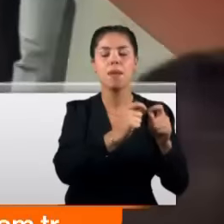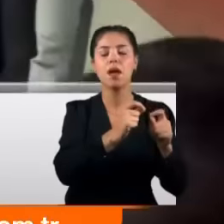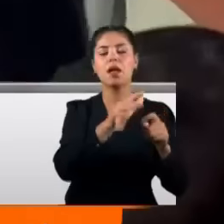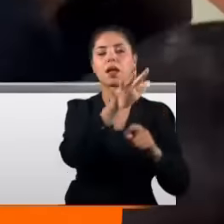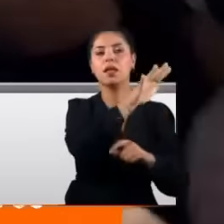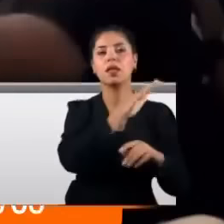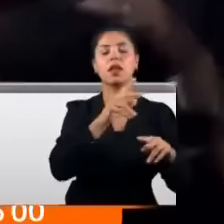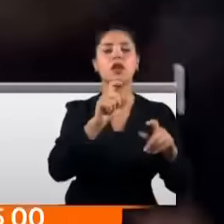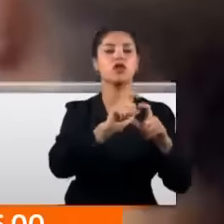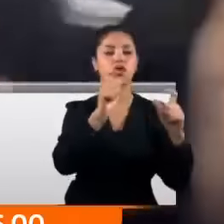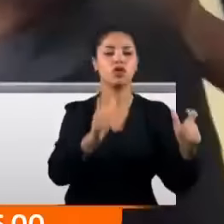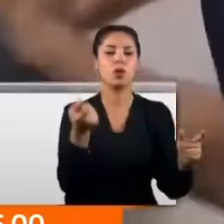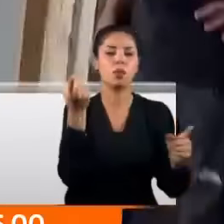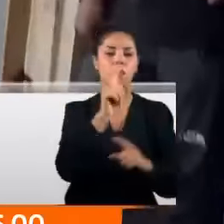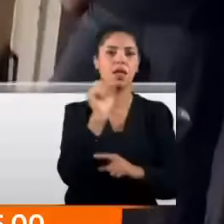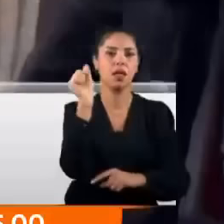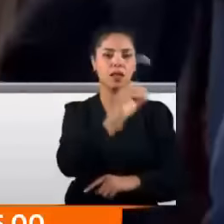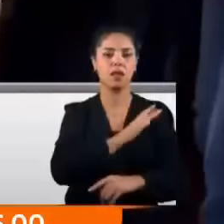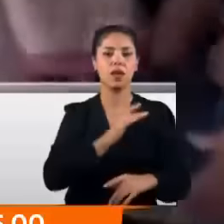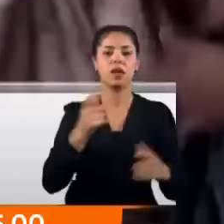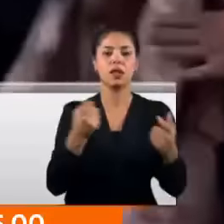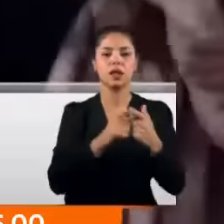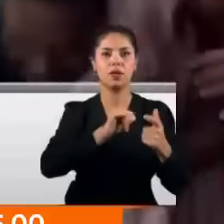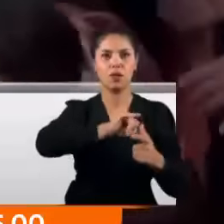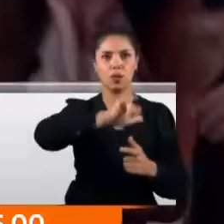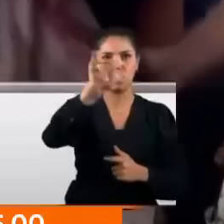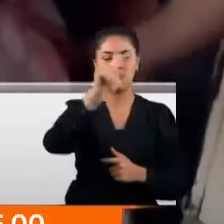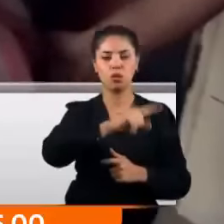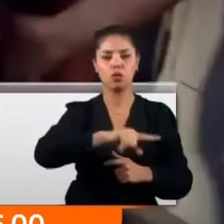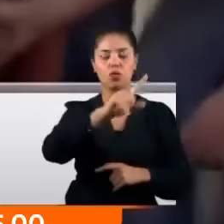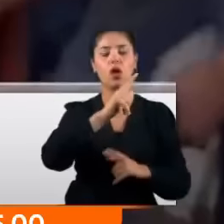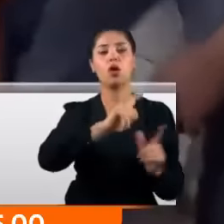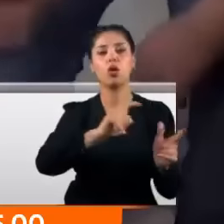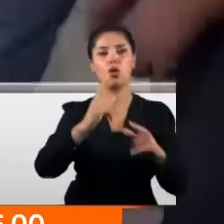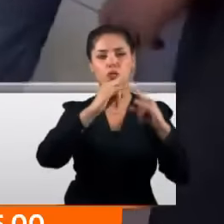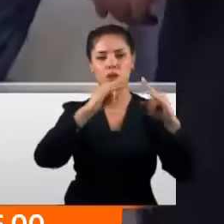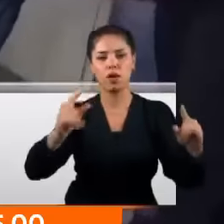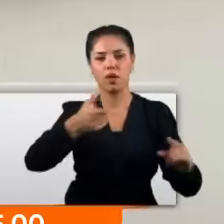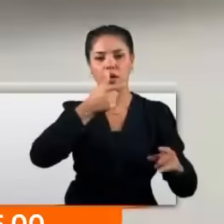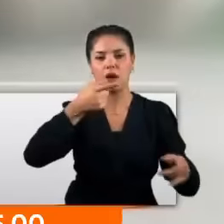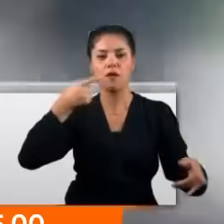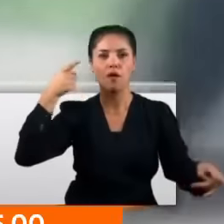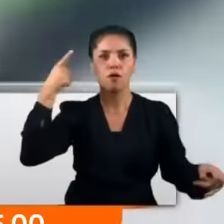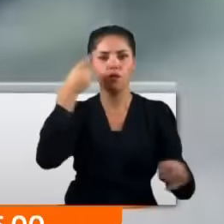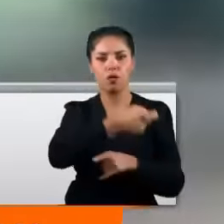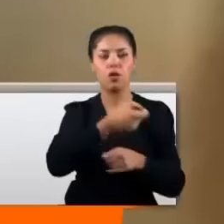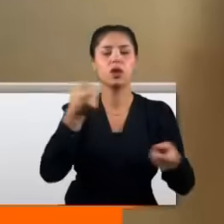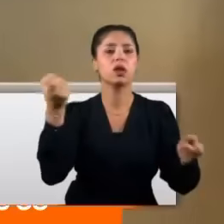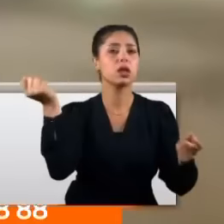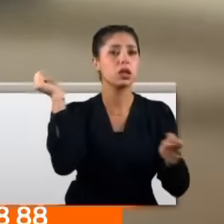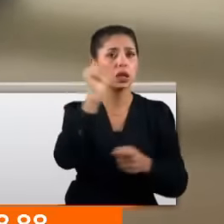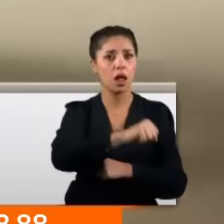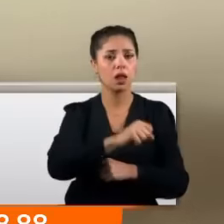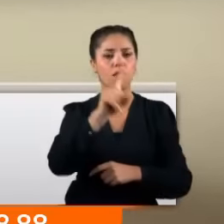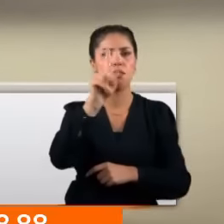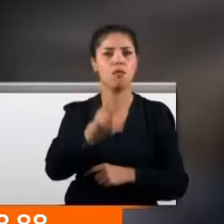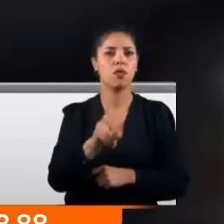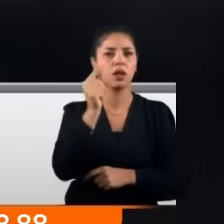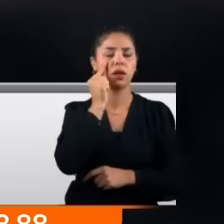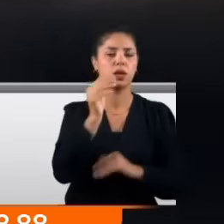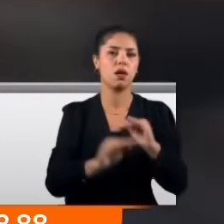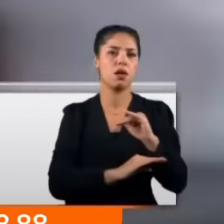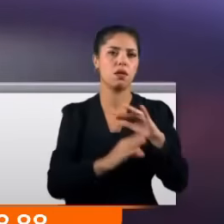katliama imza attı. Savaş uçakları Tulkerim mülteci kampındaki bir kafeyi vurdu. Saldırıda 18 kişi hayatını kaybetti.